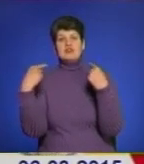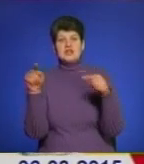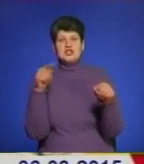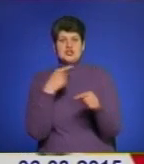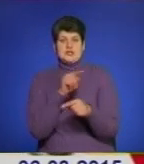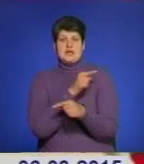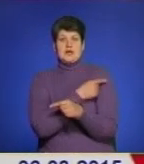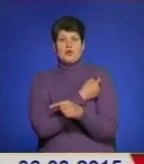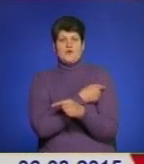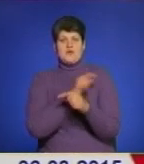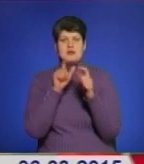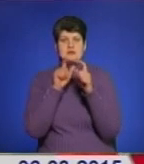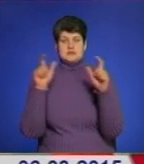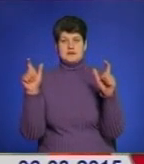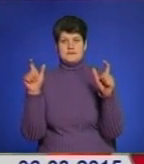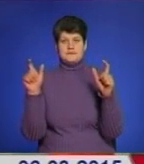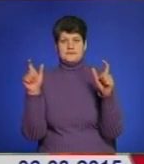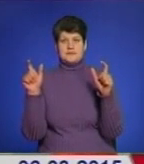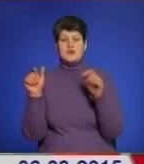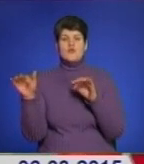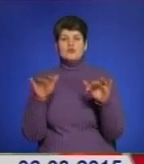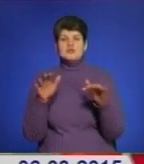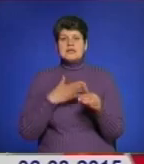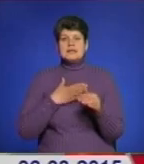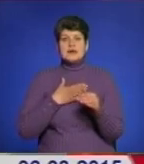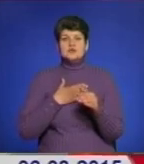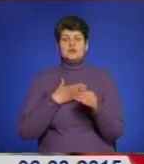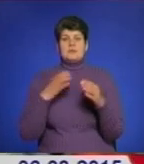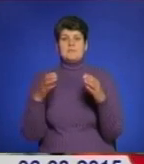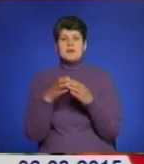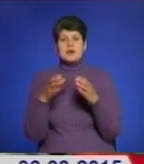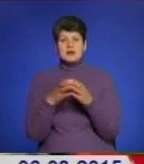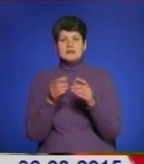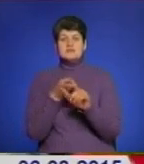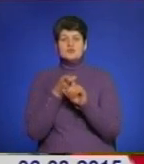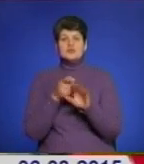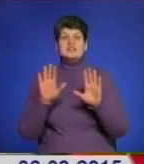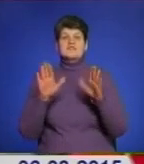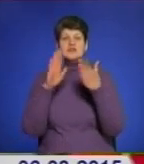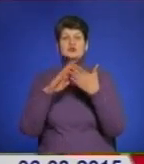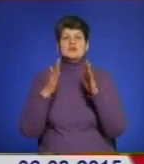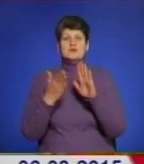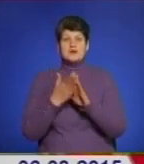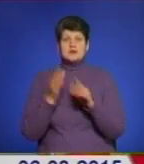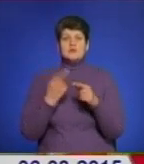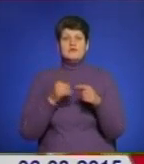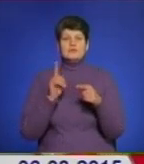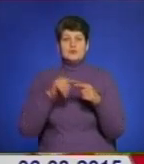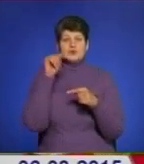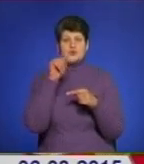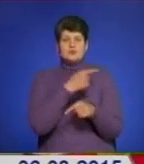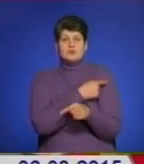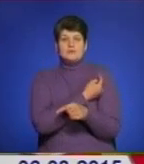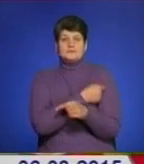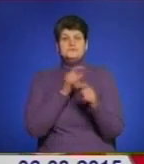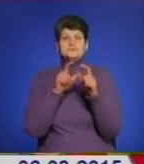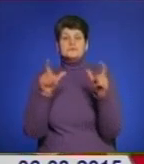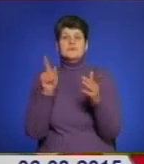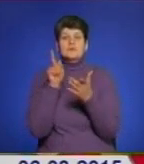закладів. Функція нашої бригади на даний час у зв'язку з надзвичайною ситуацією в даному лікувальному закладі, ми